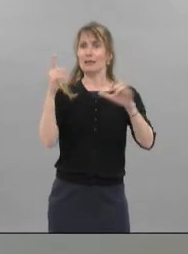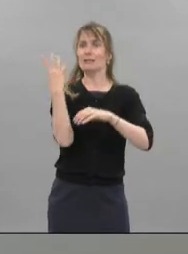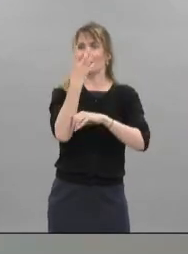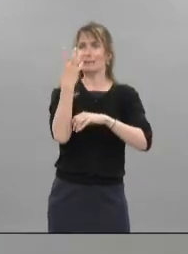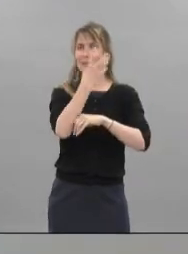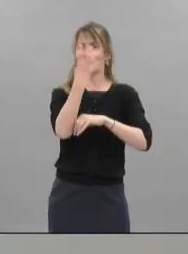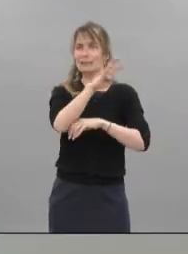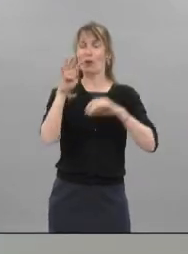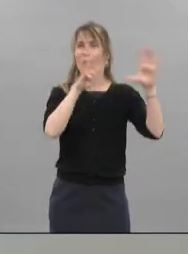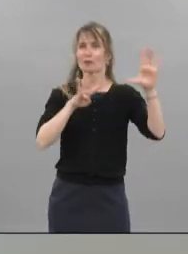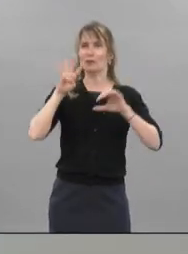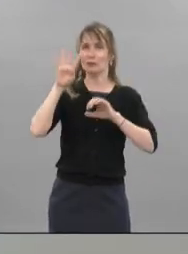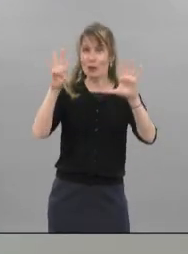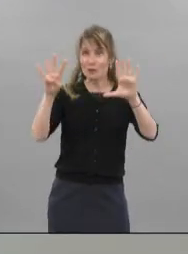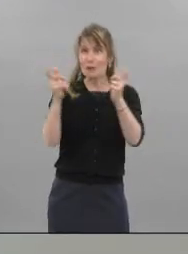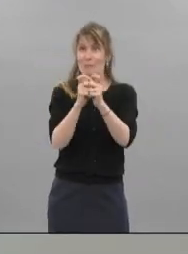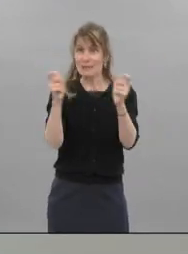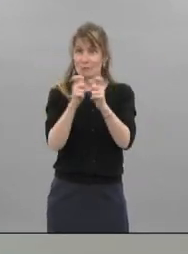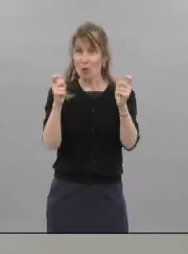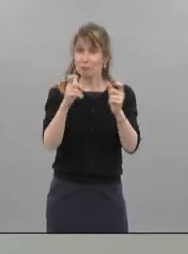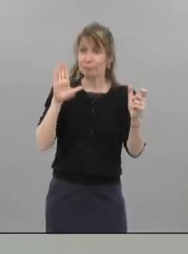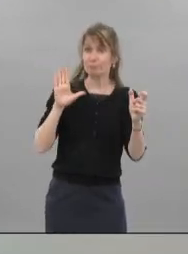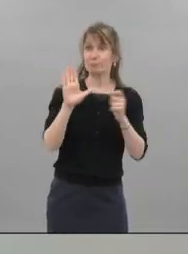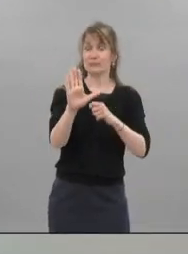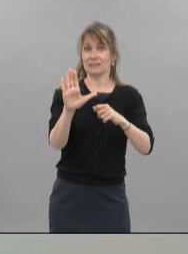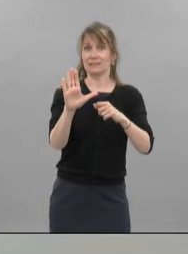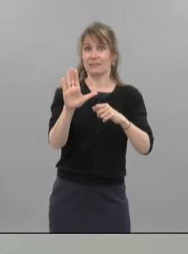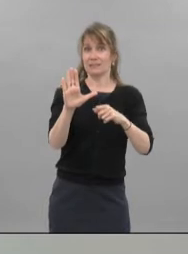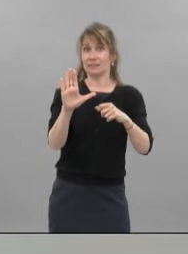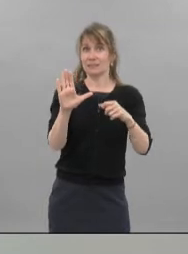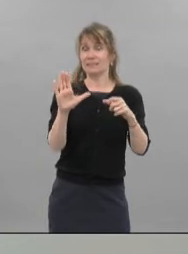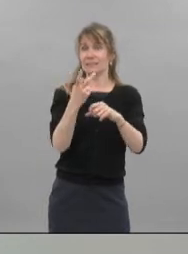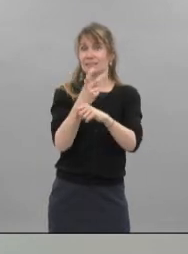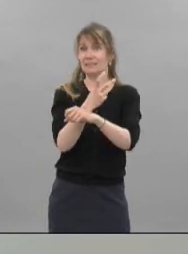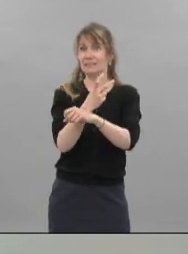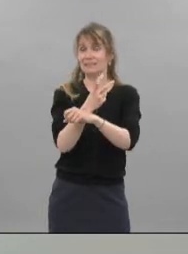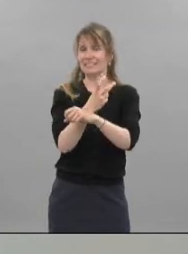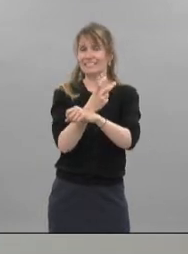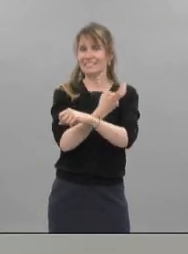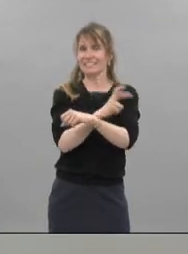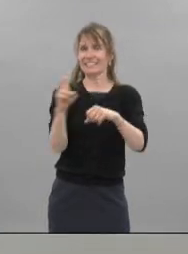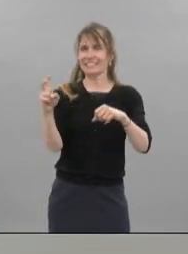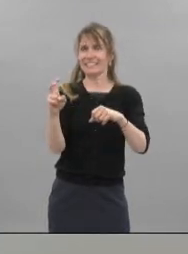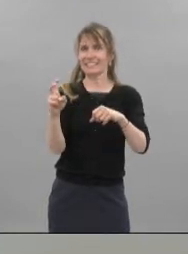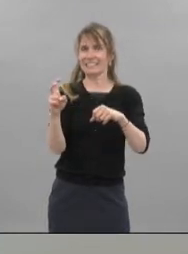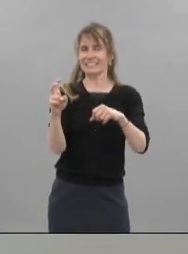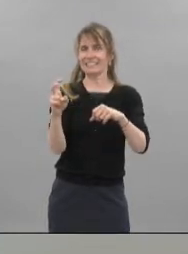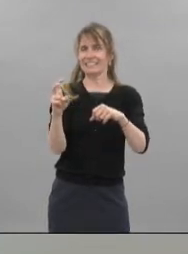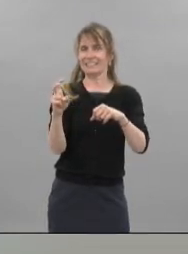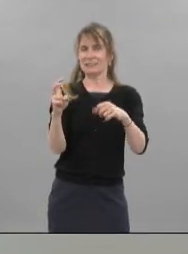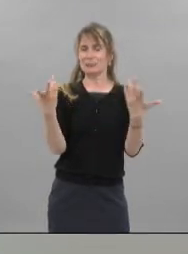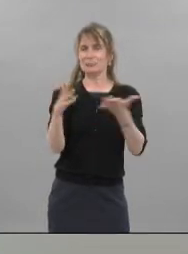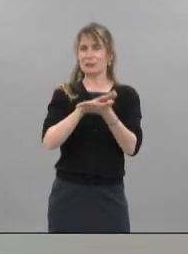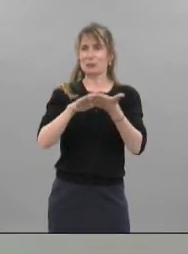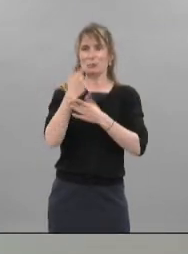449, nous en avons 208 qui sont soumises à enregistrement et 9 qui sont considérées comme étant Céveso,